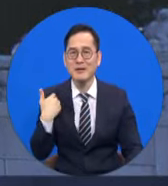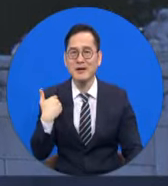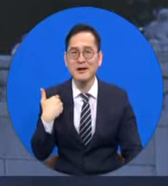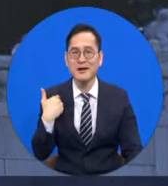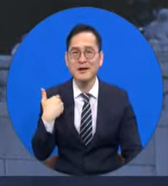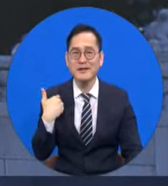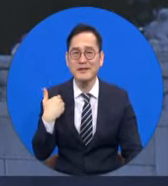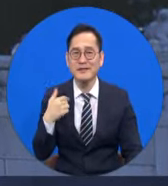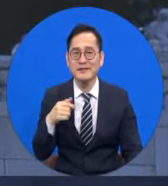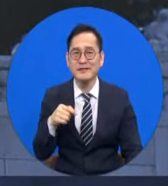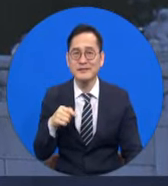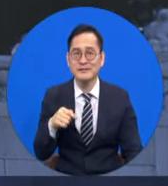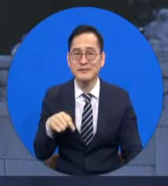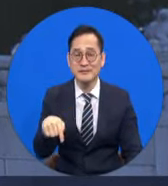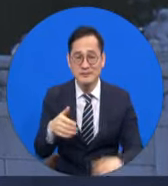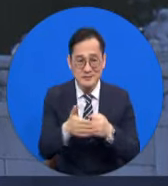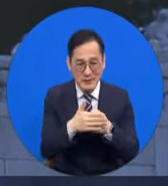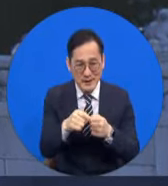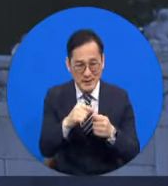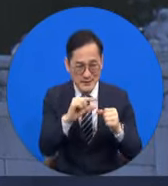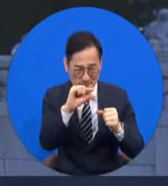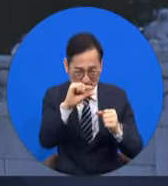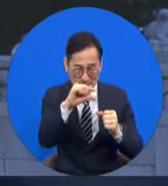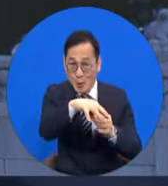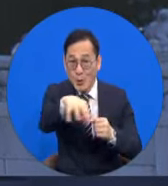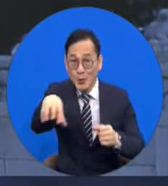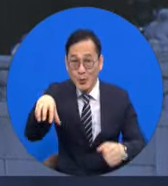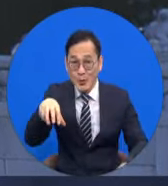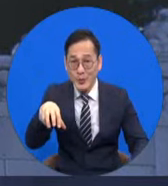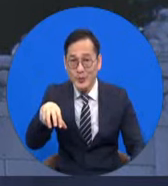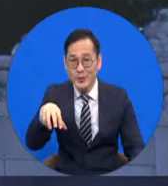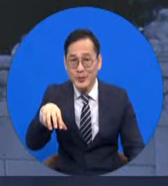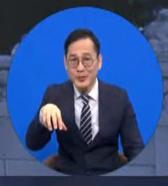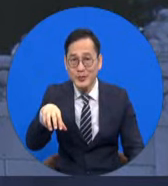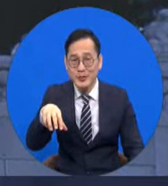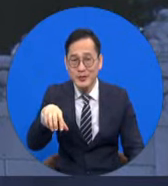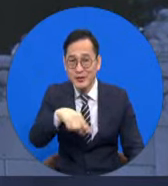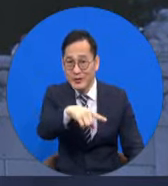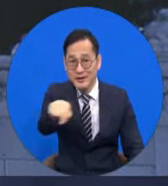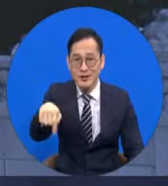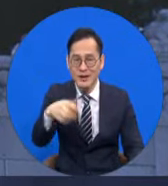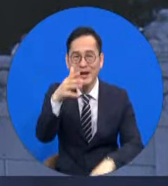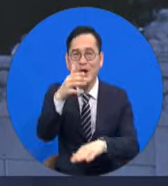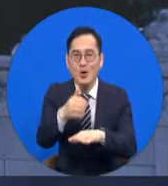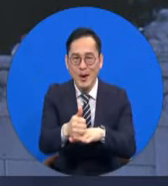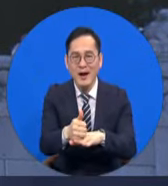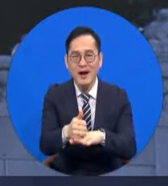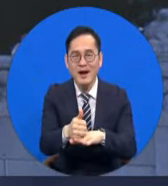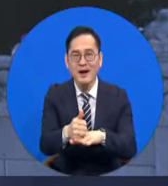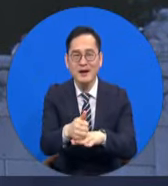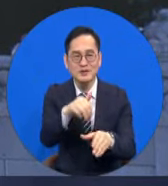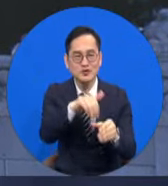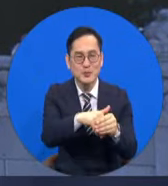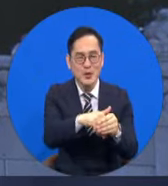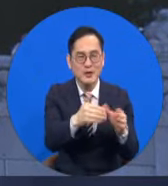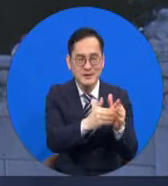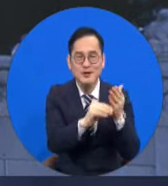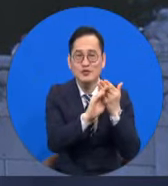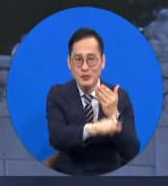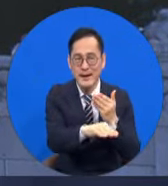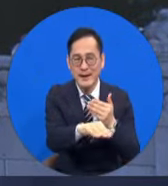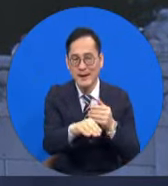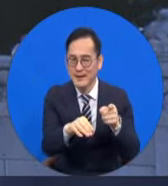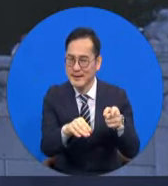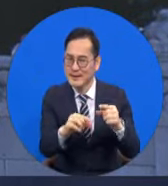방송은 그래서 주요 격전지의 결과를 채널A 단독으로 예측조사했습니다. 그래서